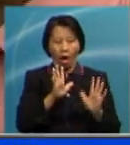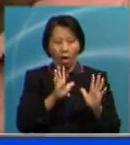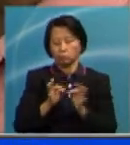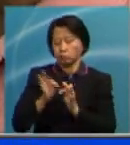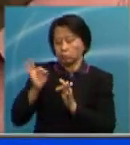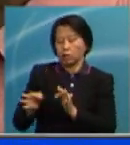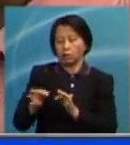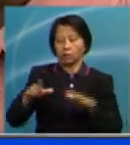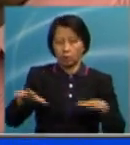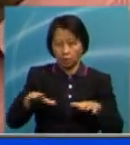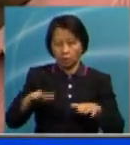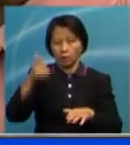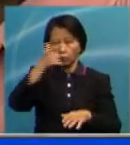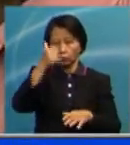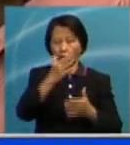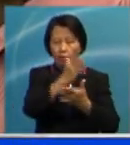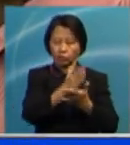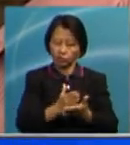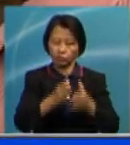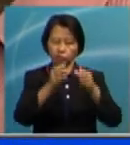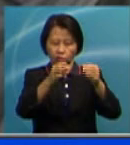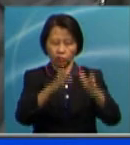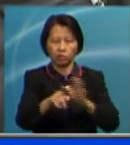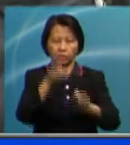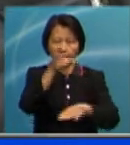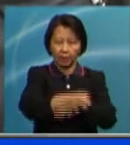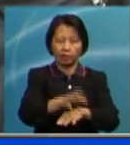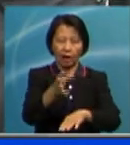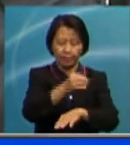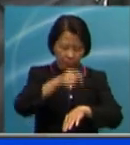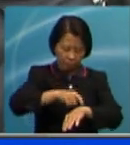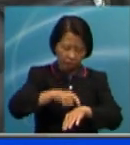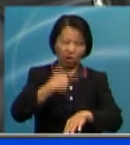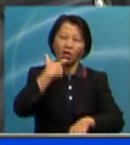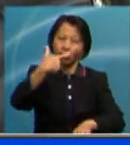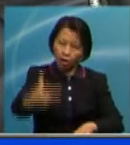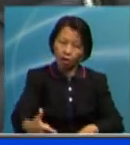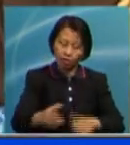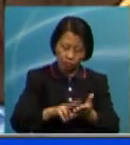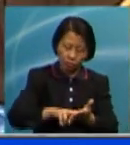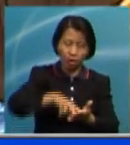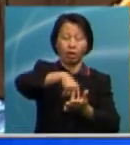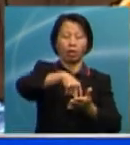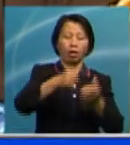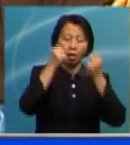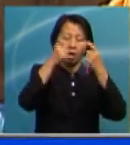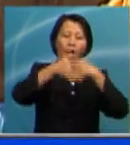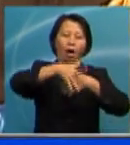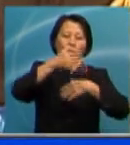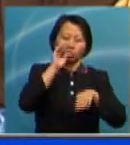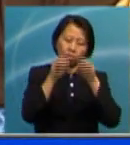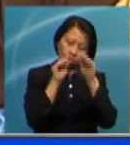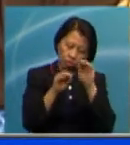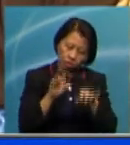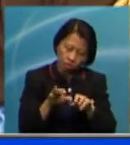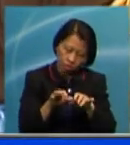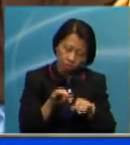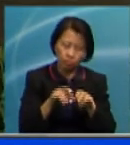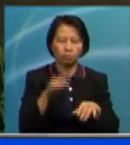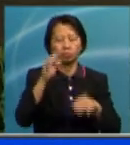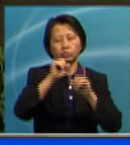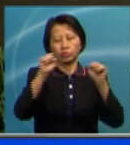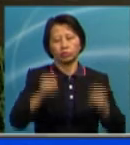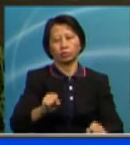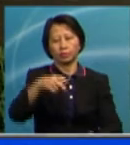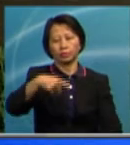pelaksanaannya ini kerana ada di antara guru terpaksa mengambil Masa panjang dan bangun awal pagi untuk memasukkan data sistem